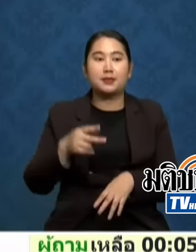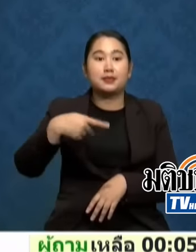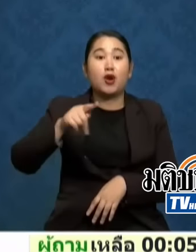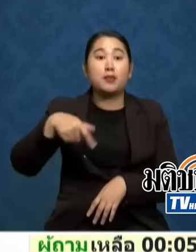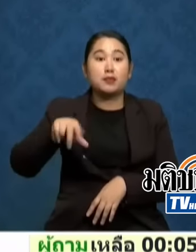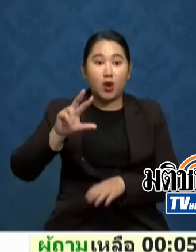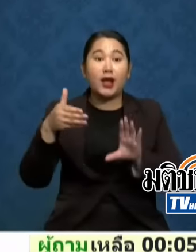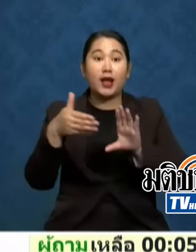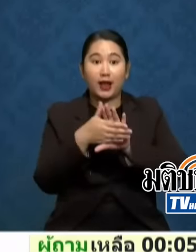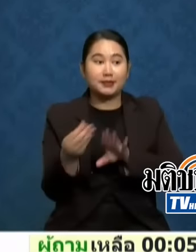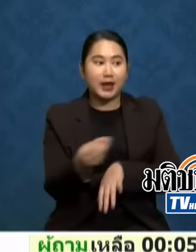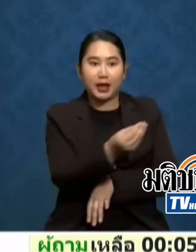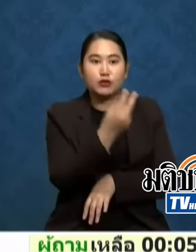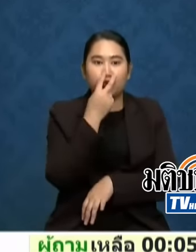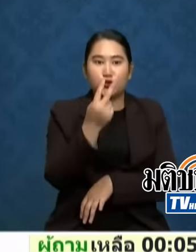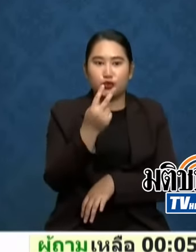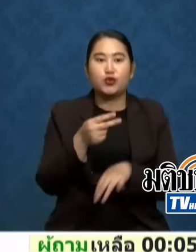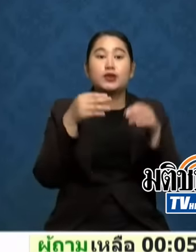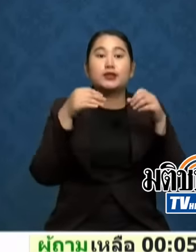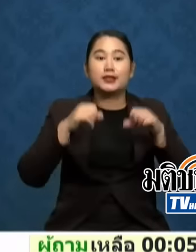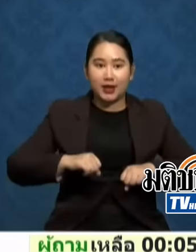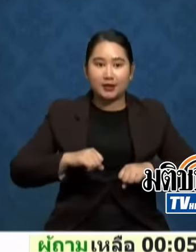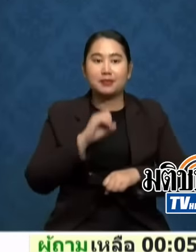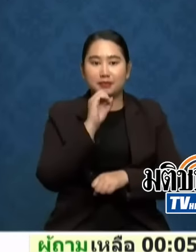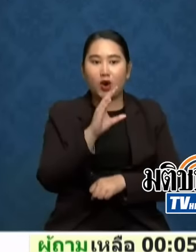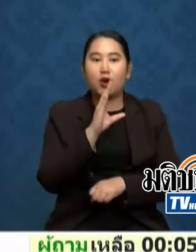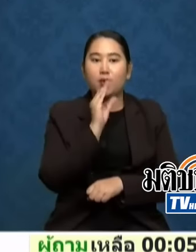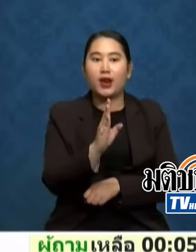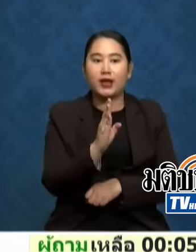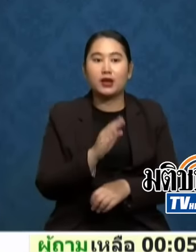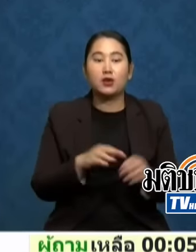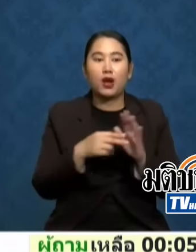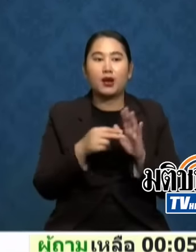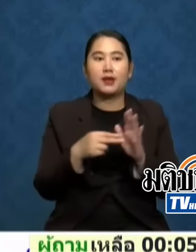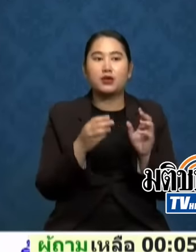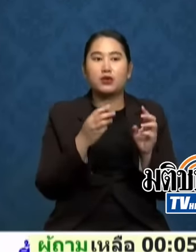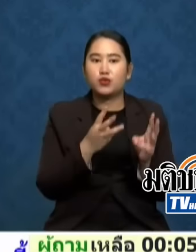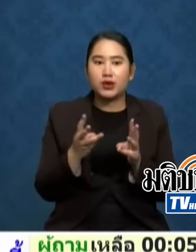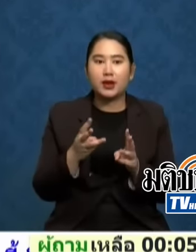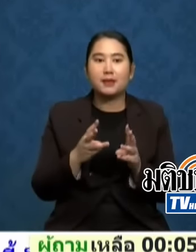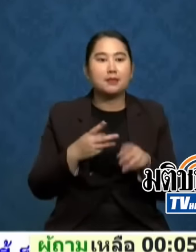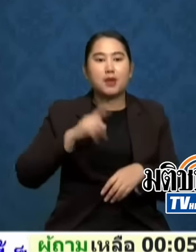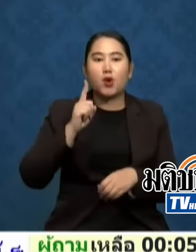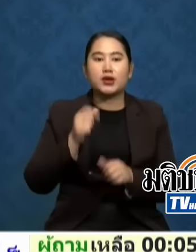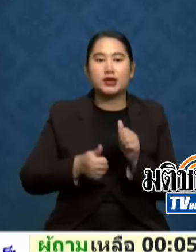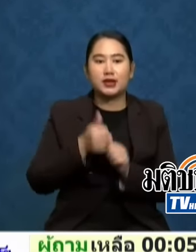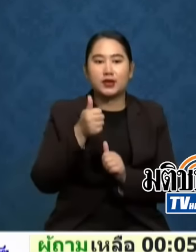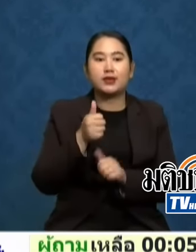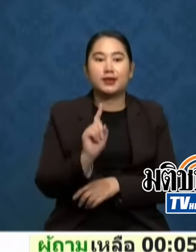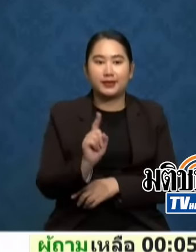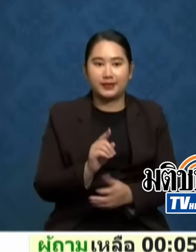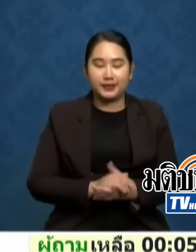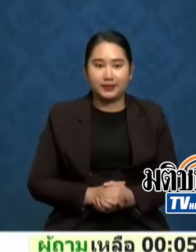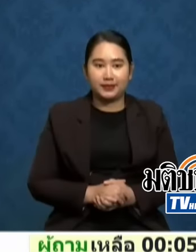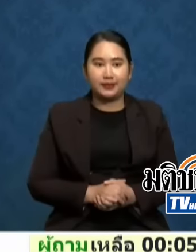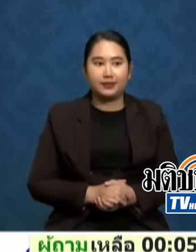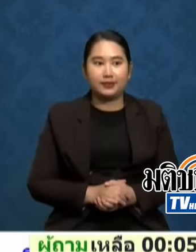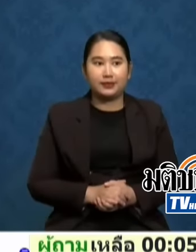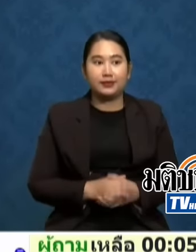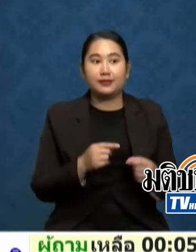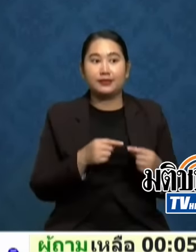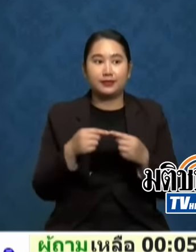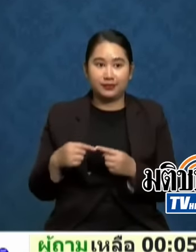ของผมให้กรมปปดูก็ได้นะครับแล้วให้เขาตัดสินใจและให้เขาบอกท่านเองเลยว่าการแจ้งเตือนแบบไหนประชาชนได้รับประโยชน์สูงสุดนะครับมาที่ค